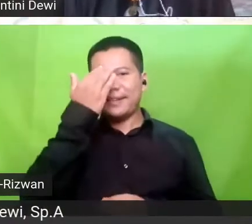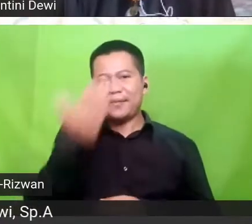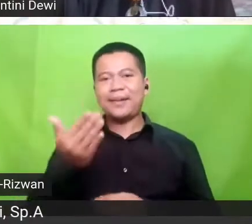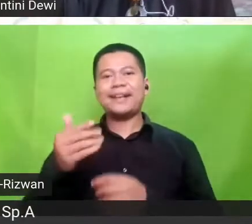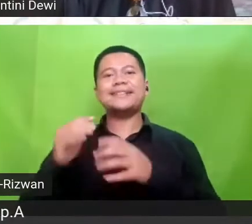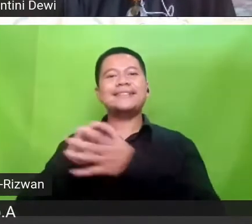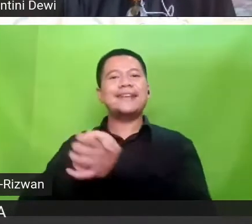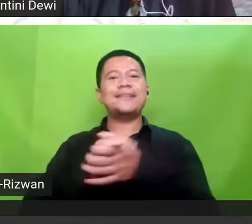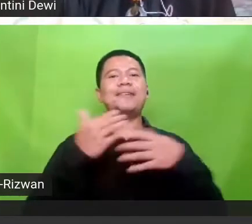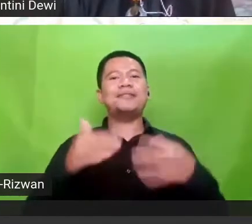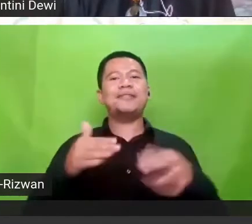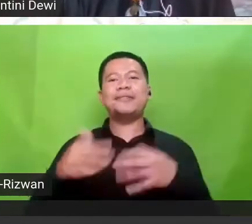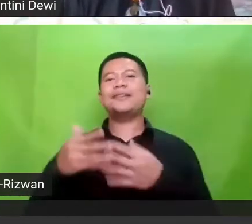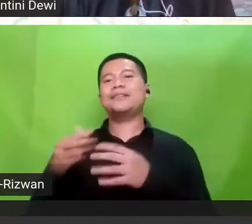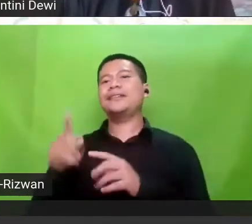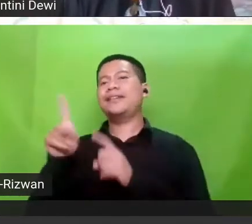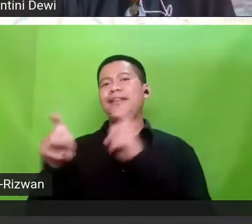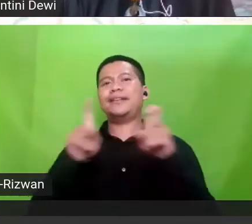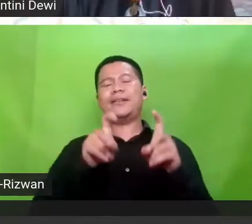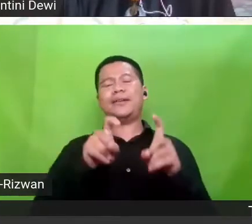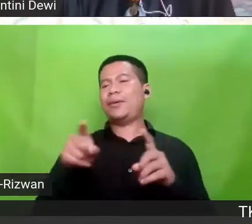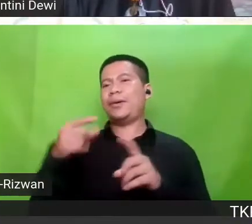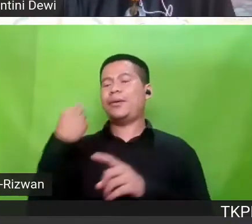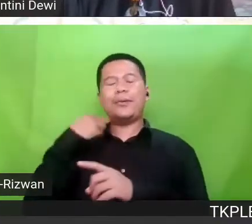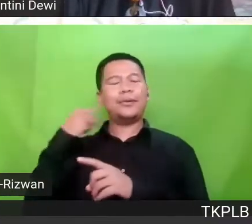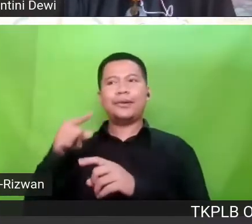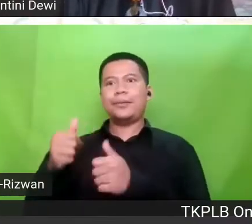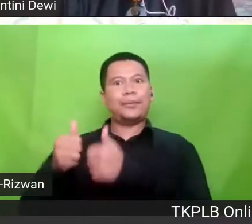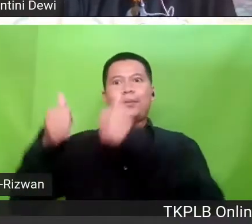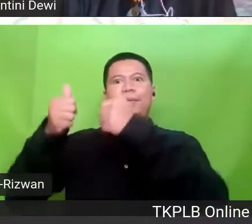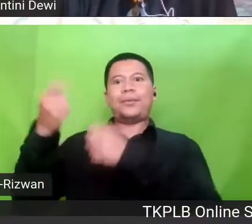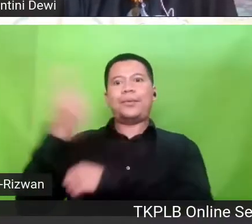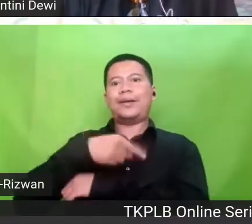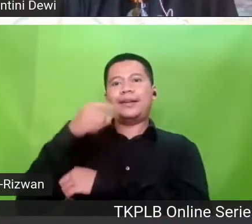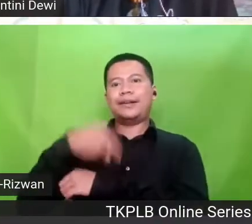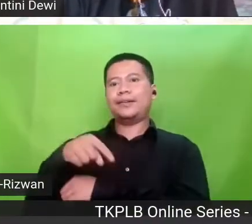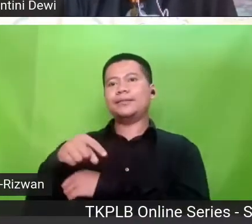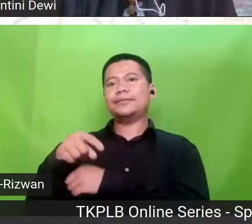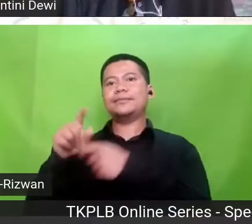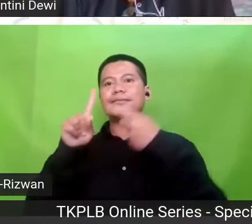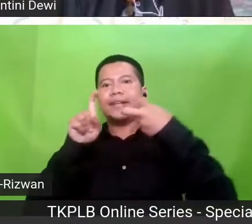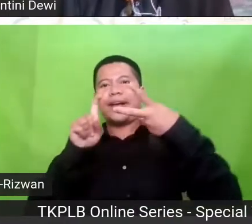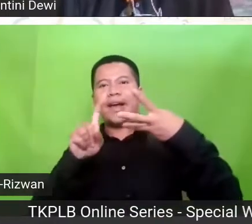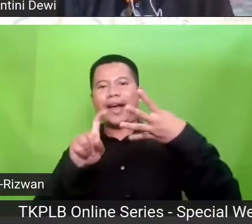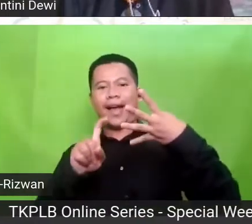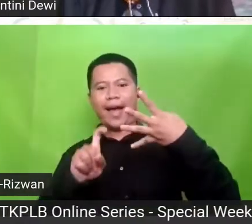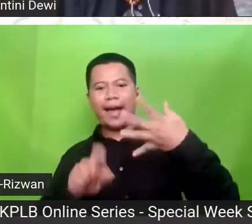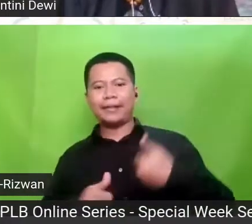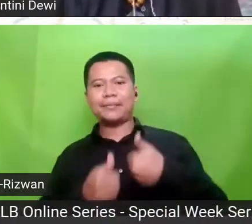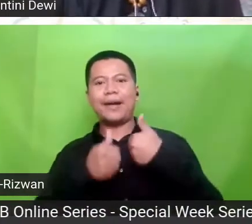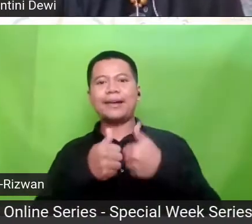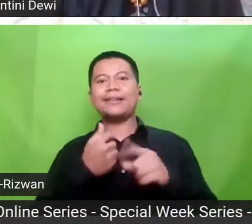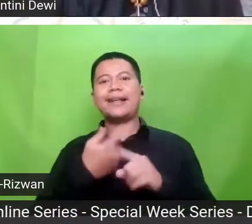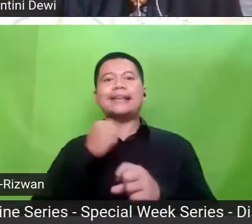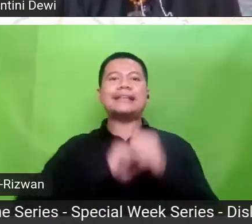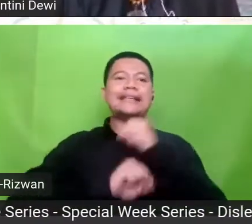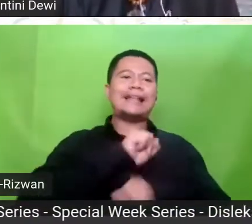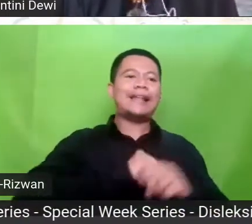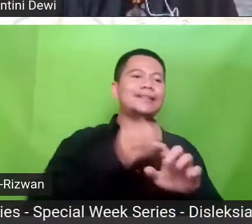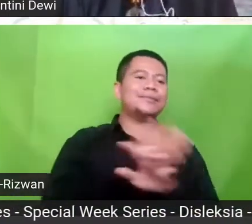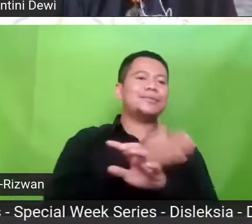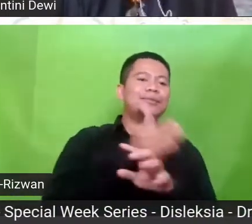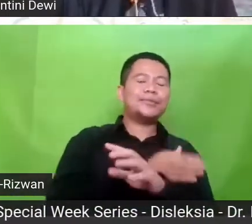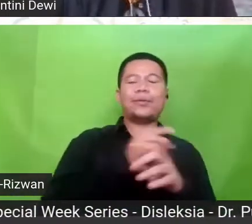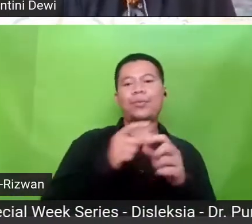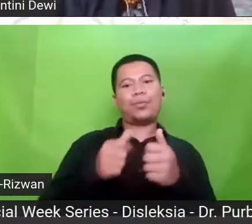memberikan pertanyaan. Dok, ini kayaknya rekor deh dok hari ini. Memberikan pertanyaan terbaik ya dari kegiatan-kegiatan sebelumnya. Rekor, banyak sekali